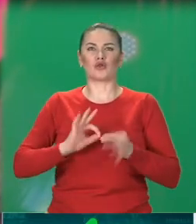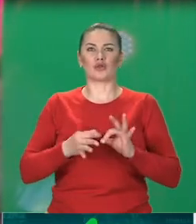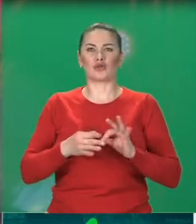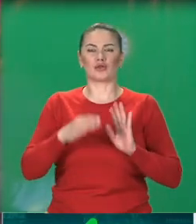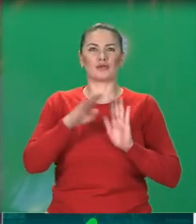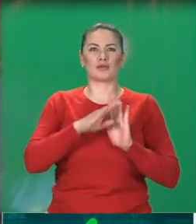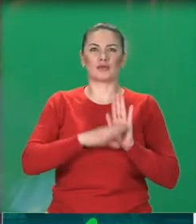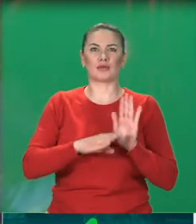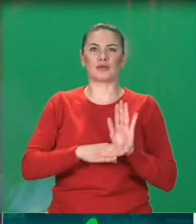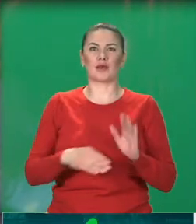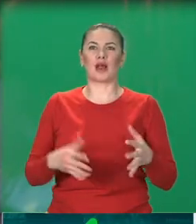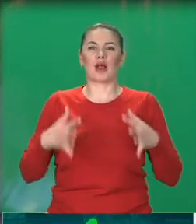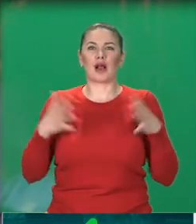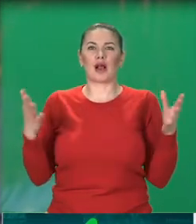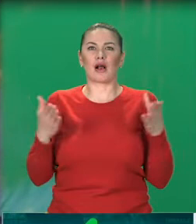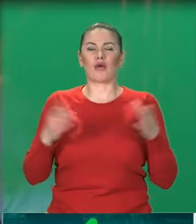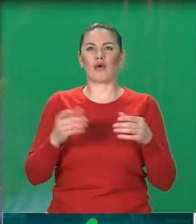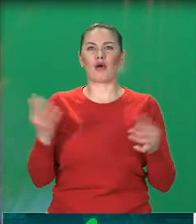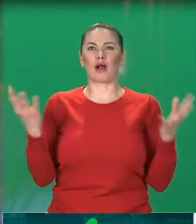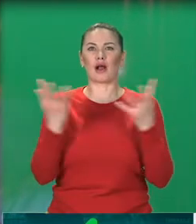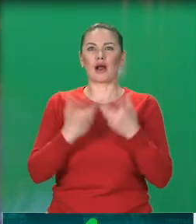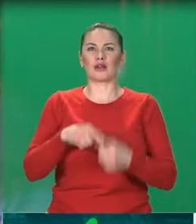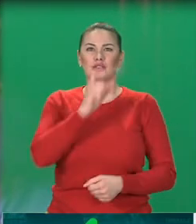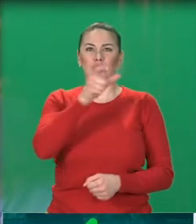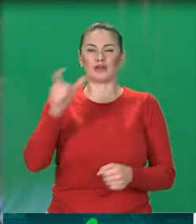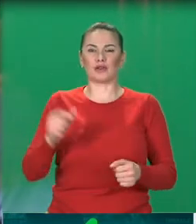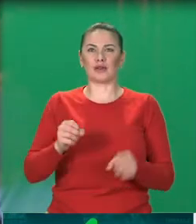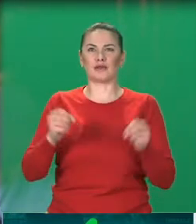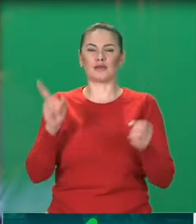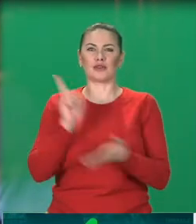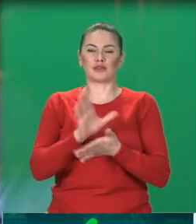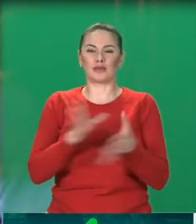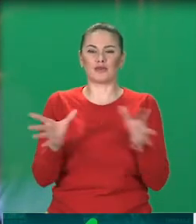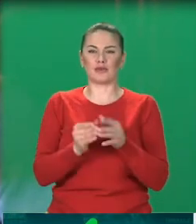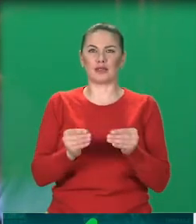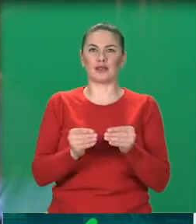Вы себе даже не представляете, какое количество людей должны были одновременно правильно нажать кнопки,